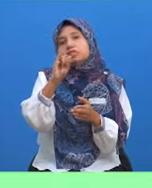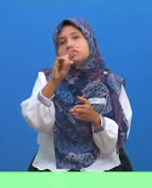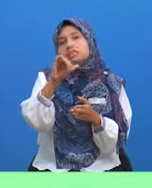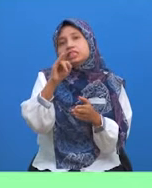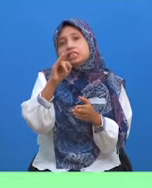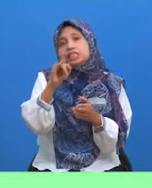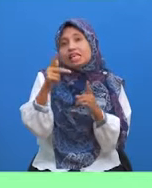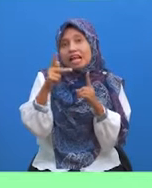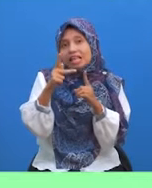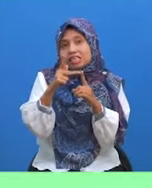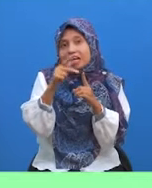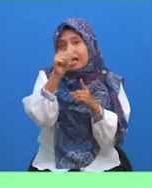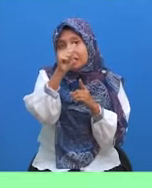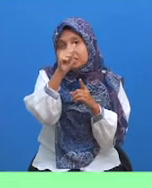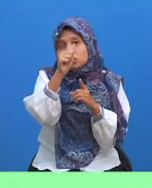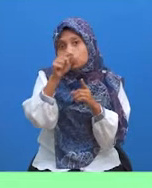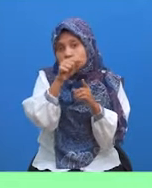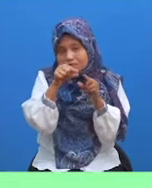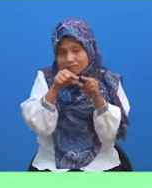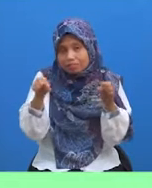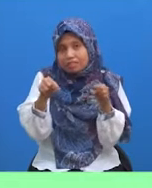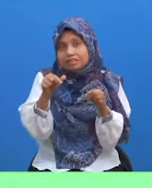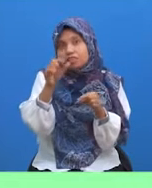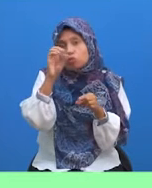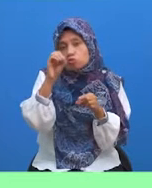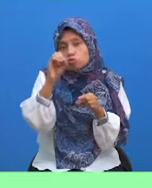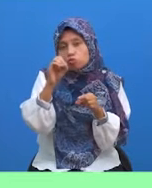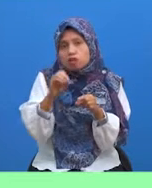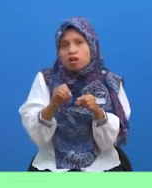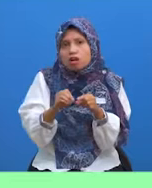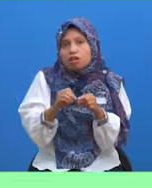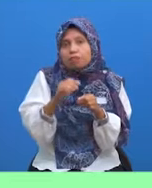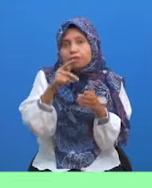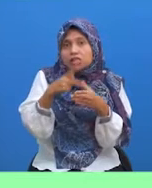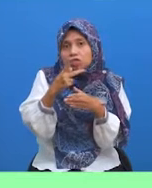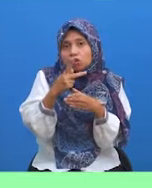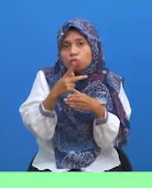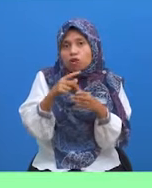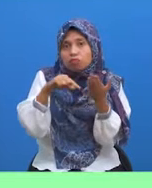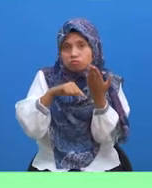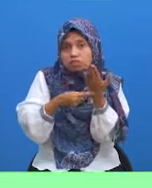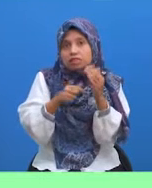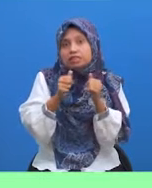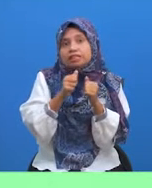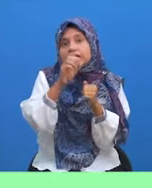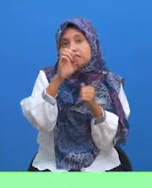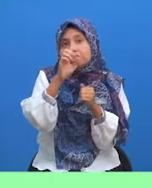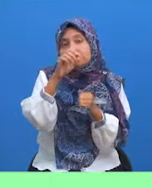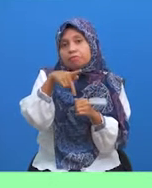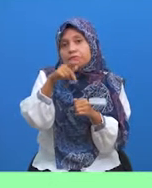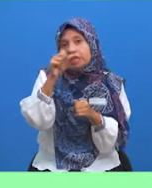Iko sok-sok side yang dinikmati oleh pengeluar mulaikan dari guys sign kosong ke es kosong